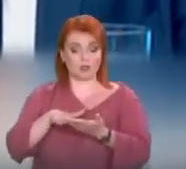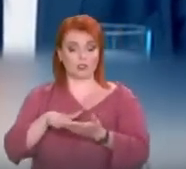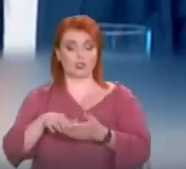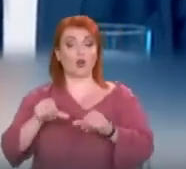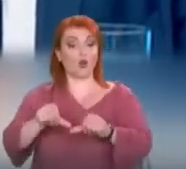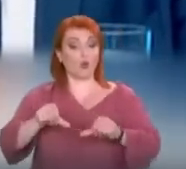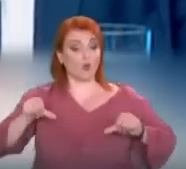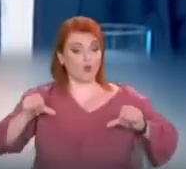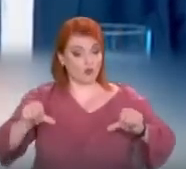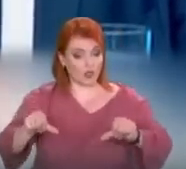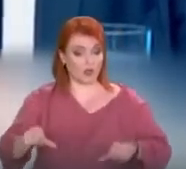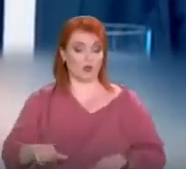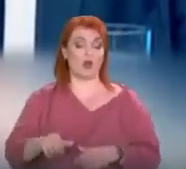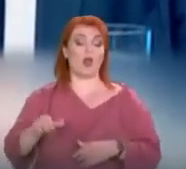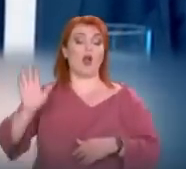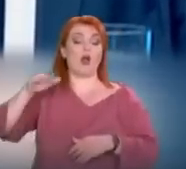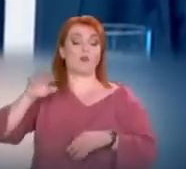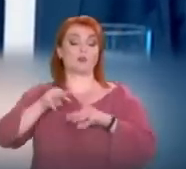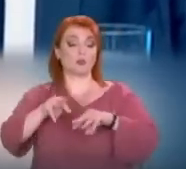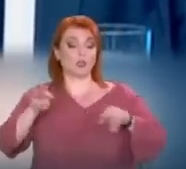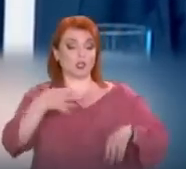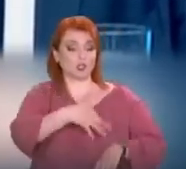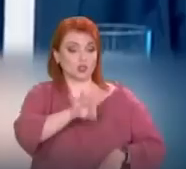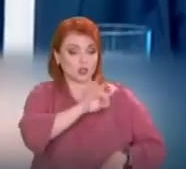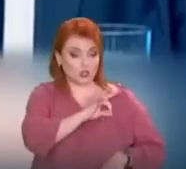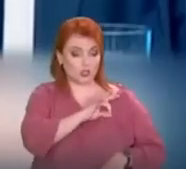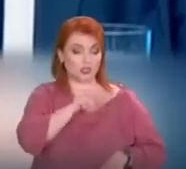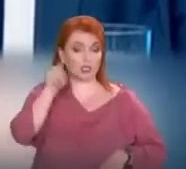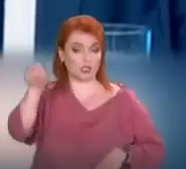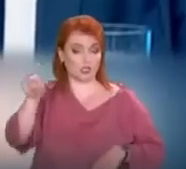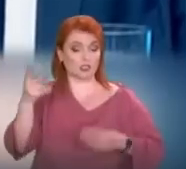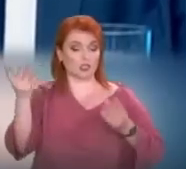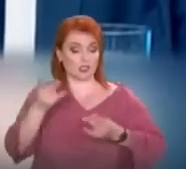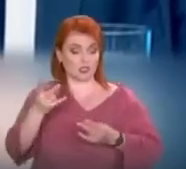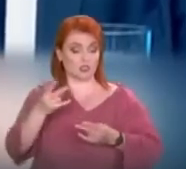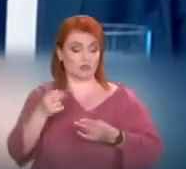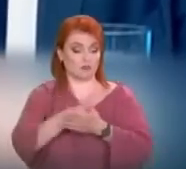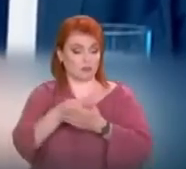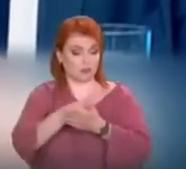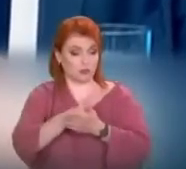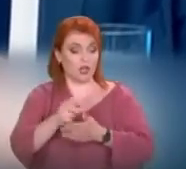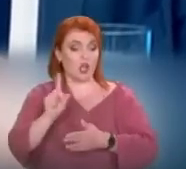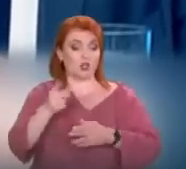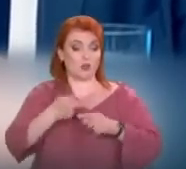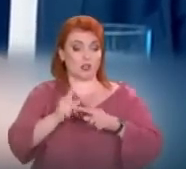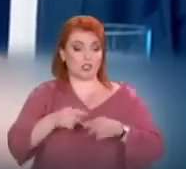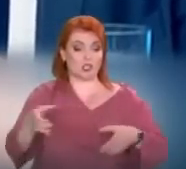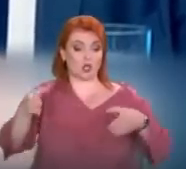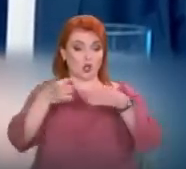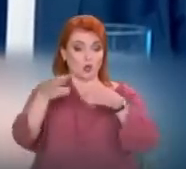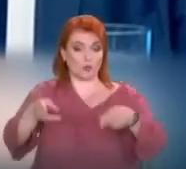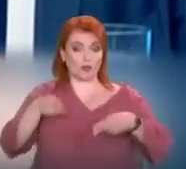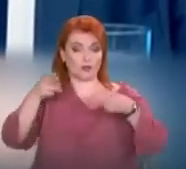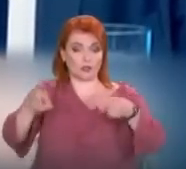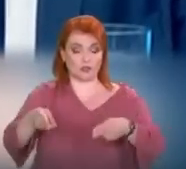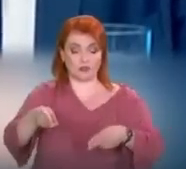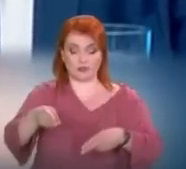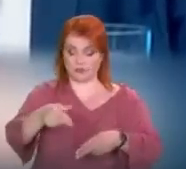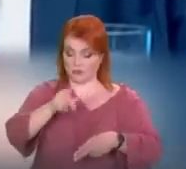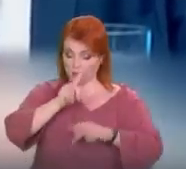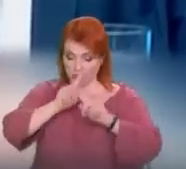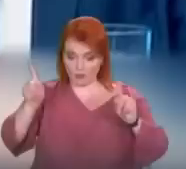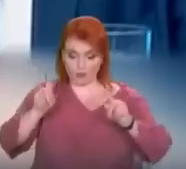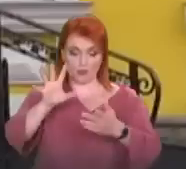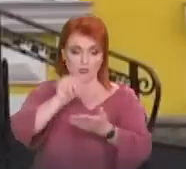Guvernul, Ministerul Justiției, să întreprindă toate măsurile, astfel ca această grupare criminală organizată să nu-și mai aibă locul în politica